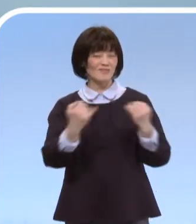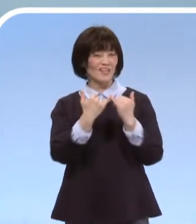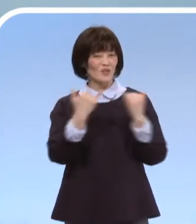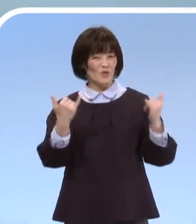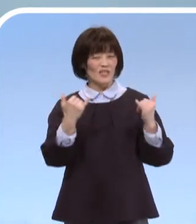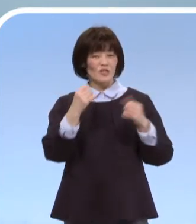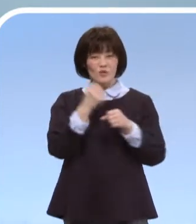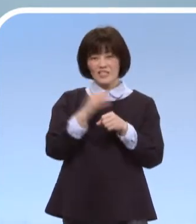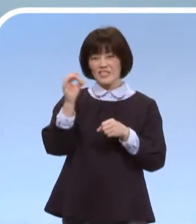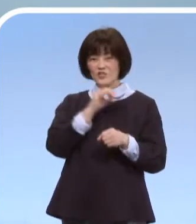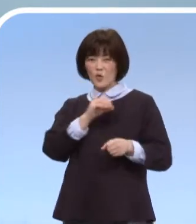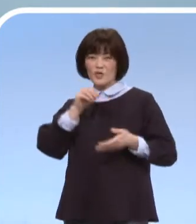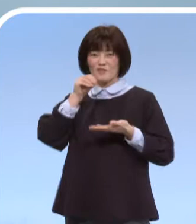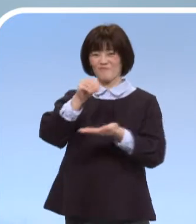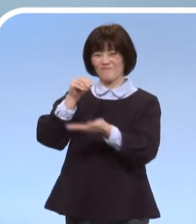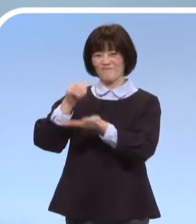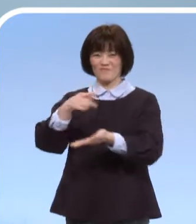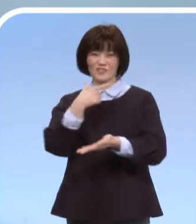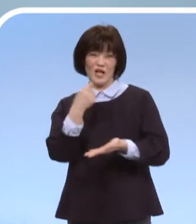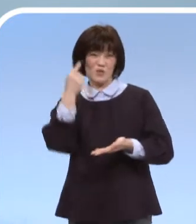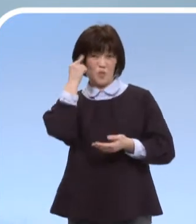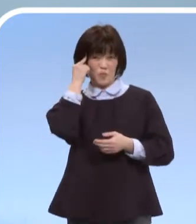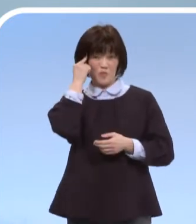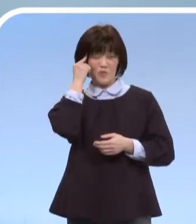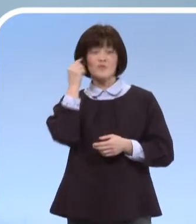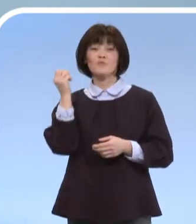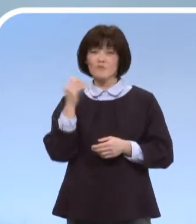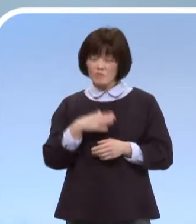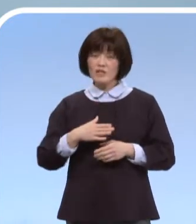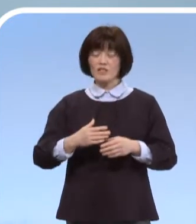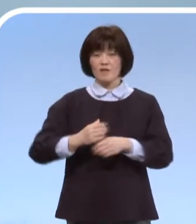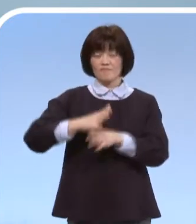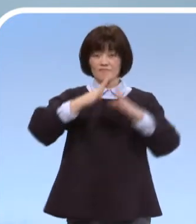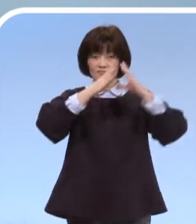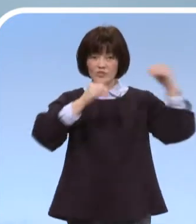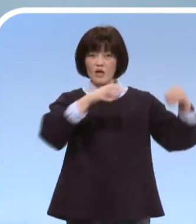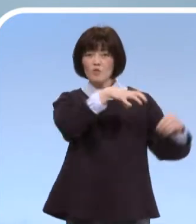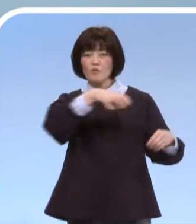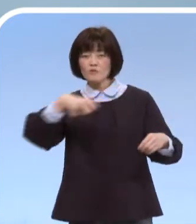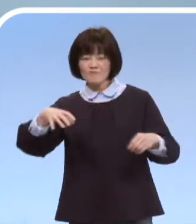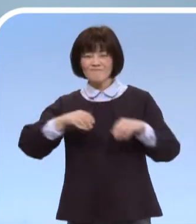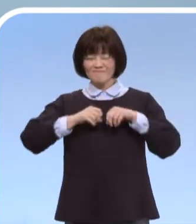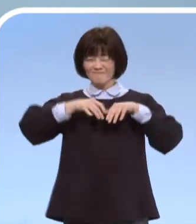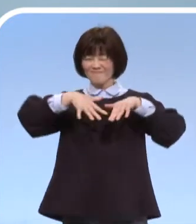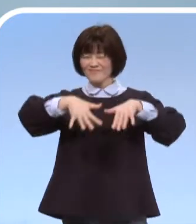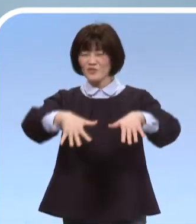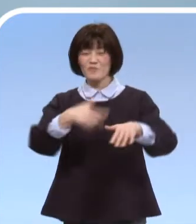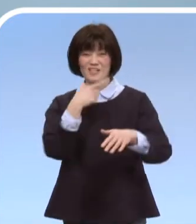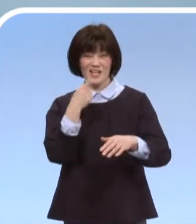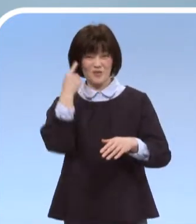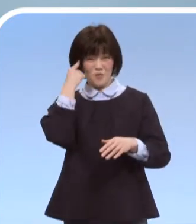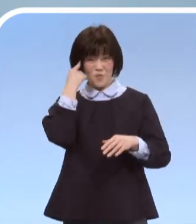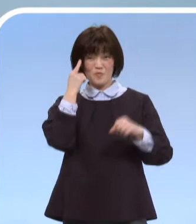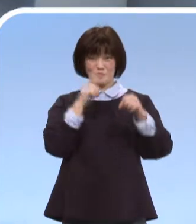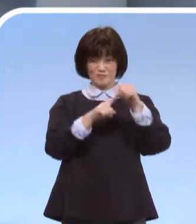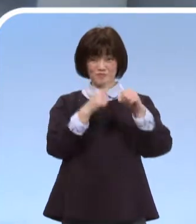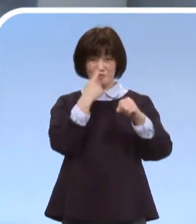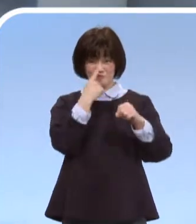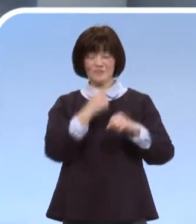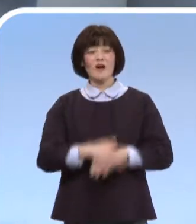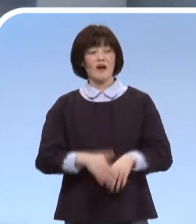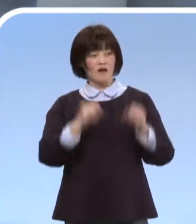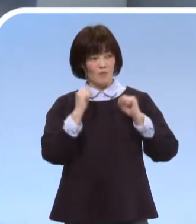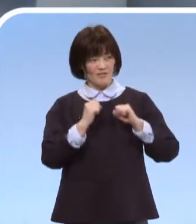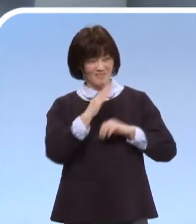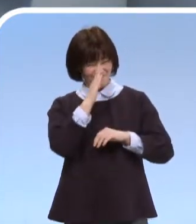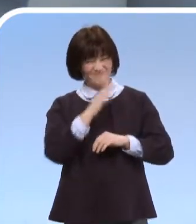くの方に商品をお届けしたいと思ってますし、さらに他の自治体にも展開していきたいというふうに思ってます。 頑